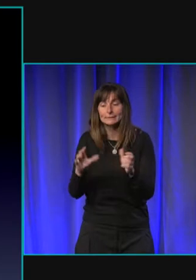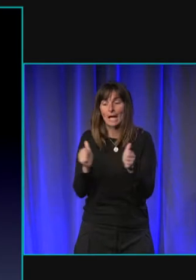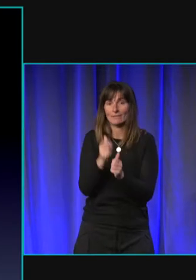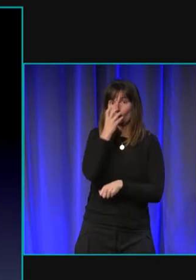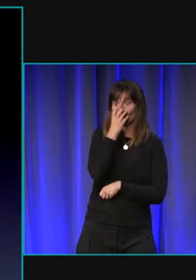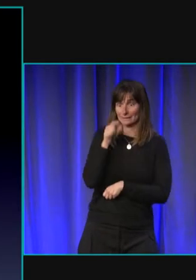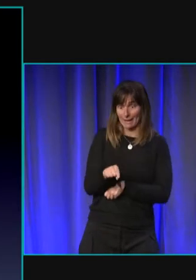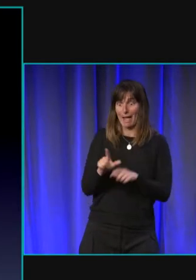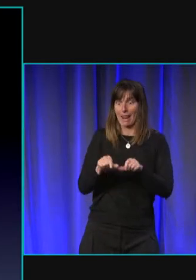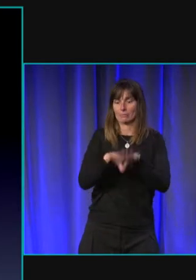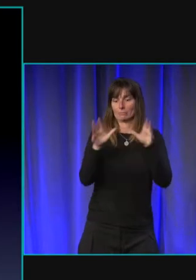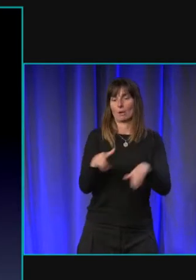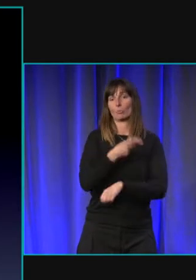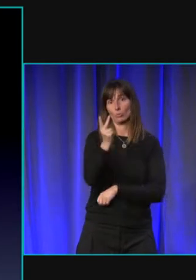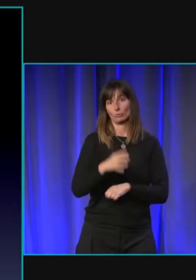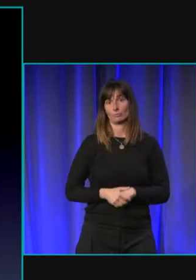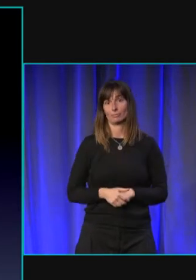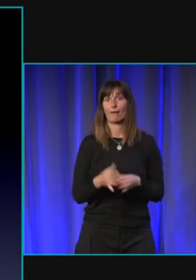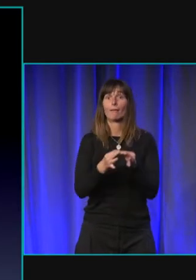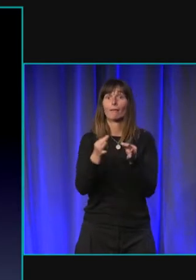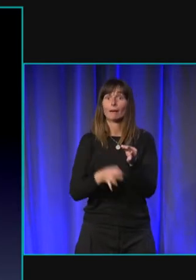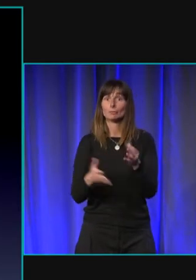les enfants pourront, encore une fois,